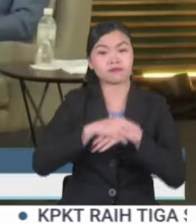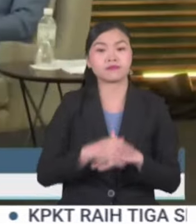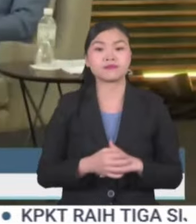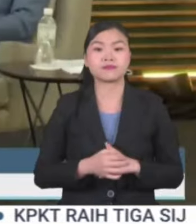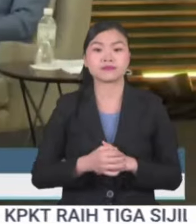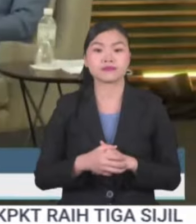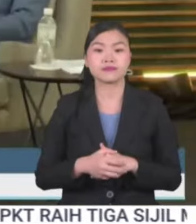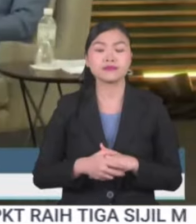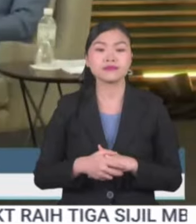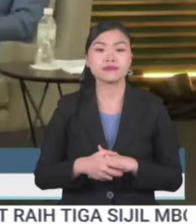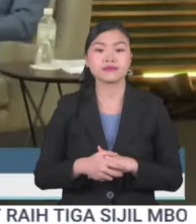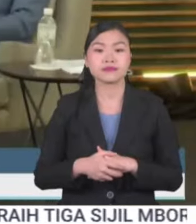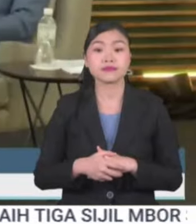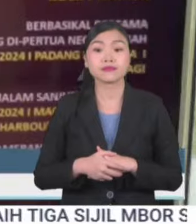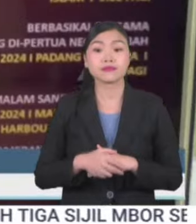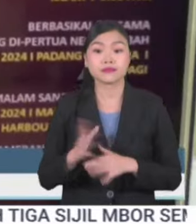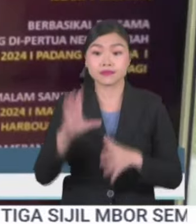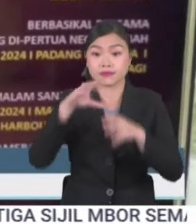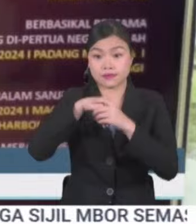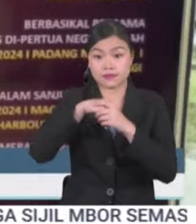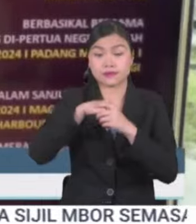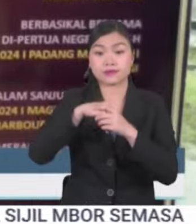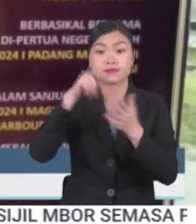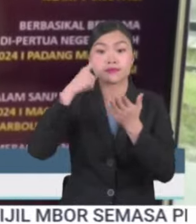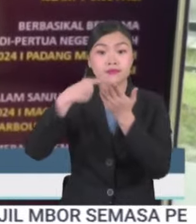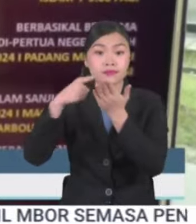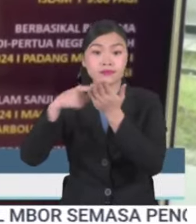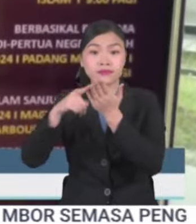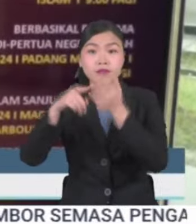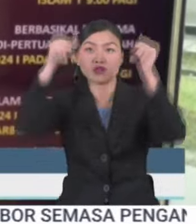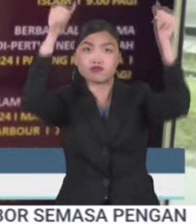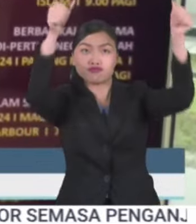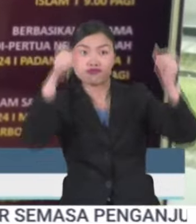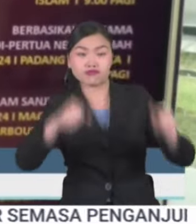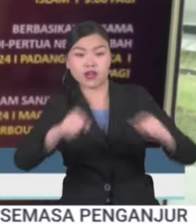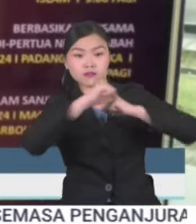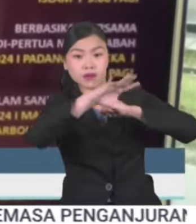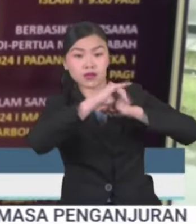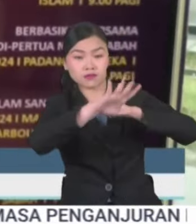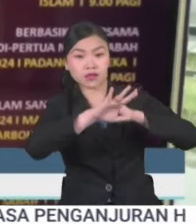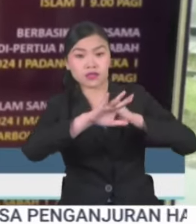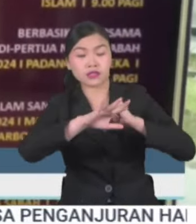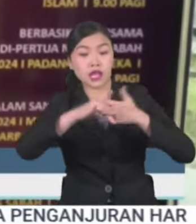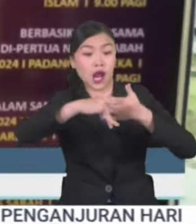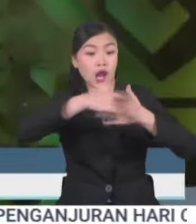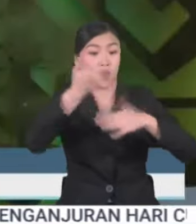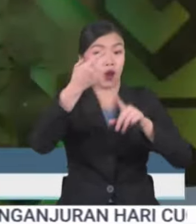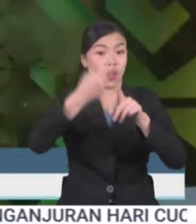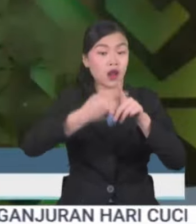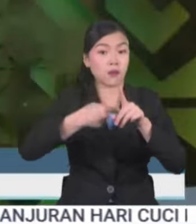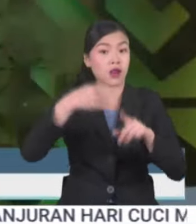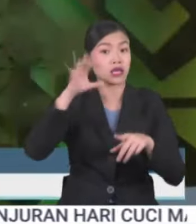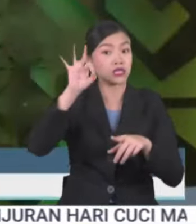ini ia termasuklahan iklanana Aal sepemberalu